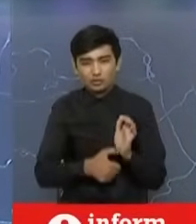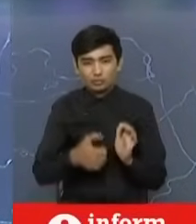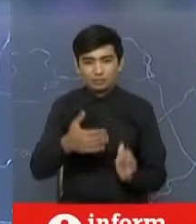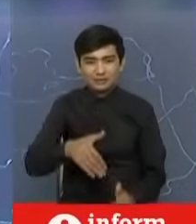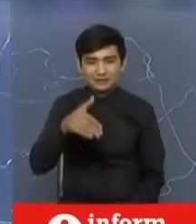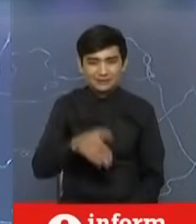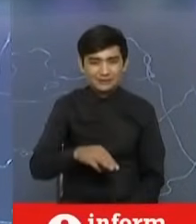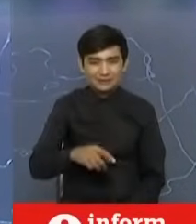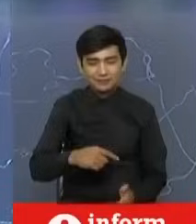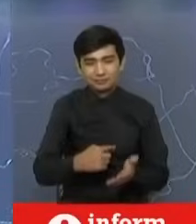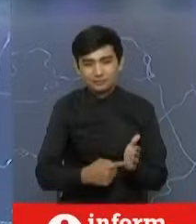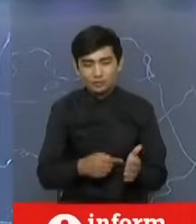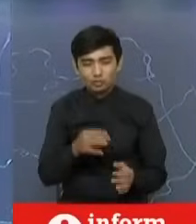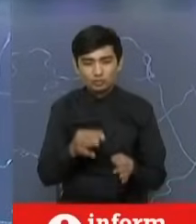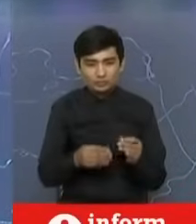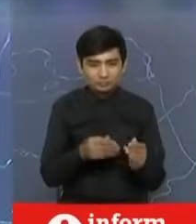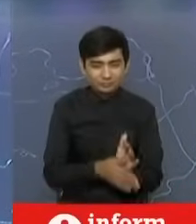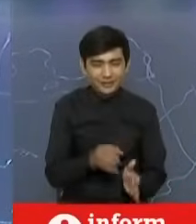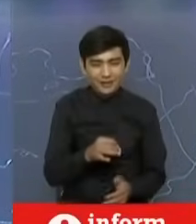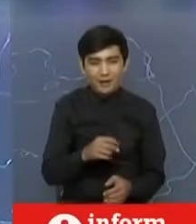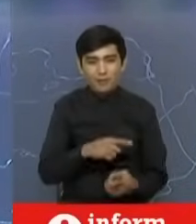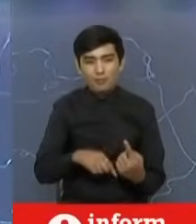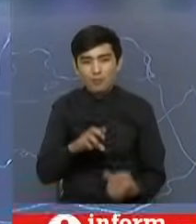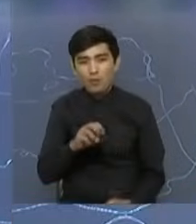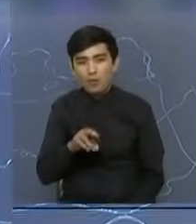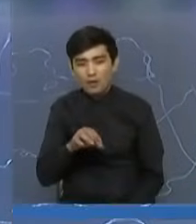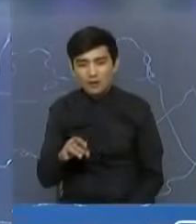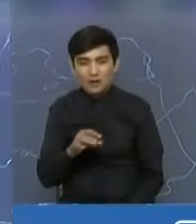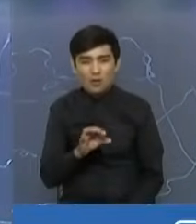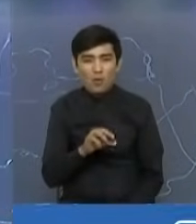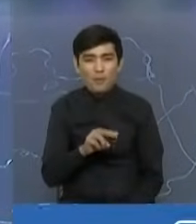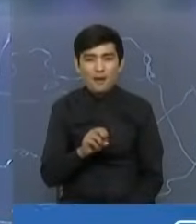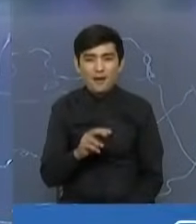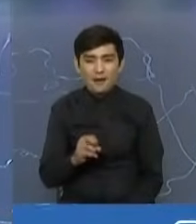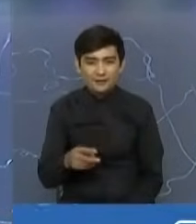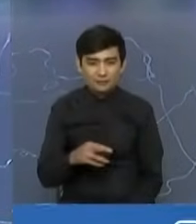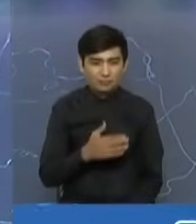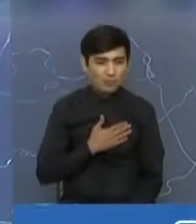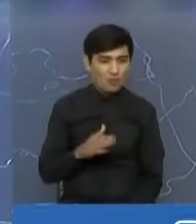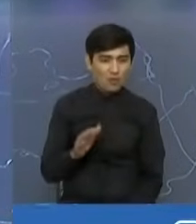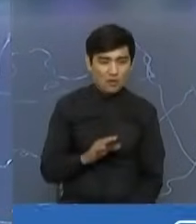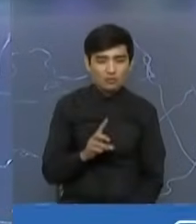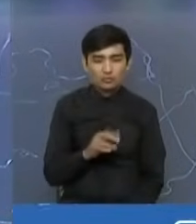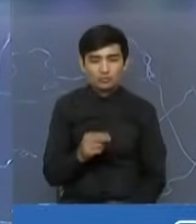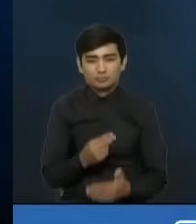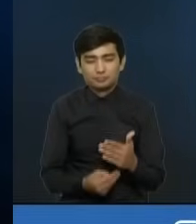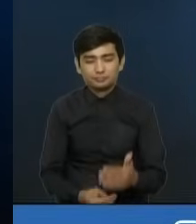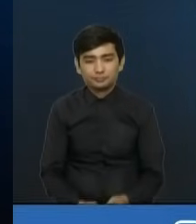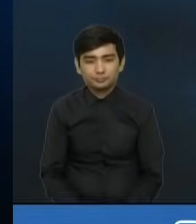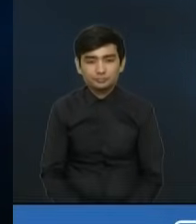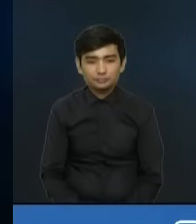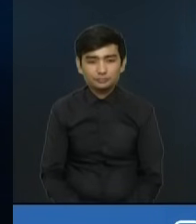650 тысяч тенге судебных расходов. Блогер подал апелляцию, заявив, что страница не его, но проиграл.